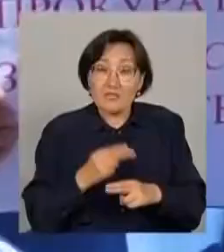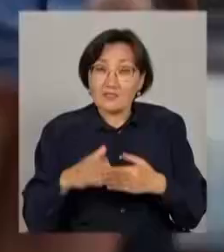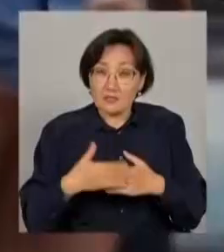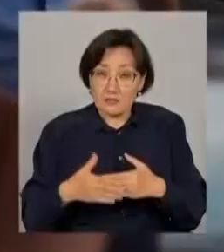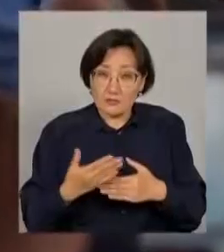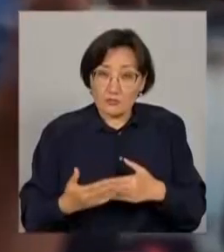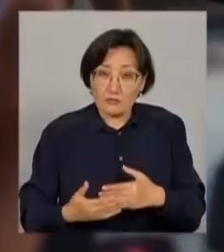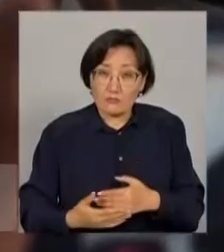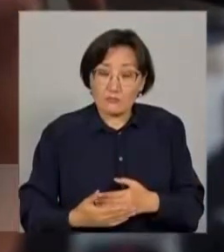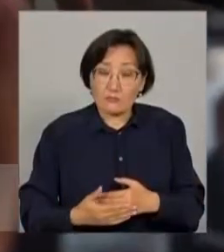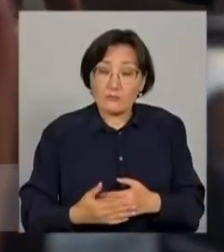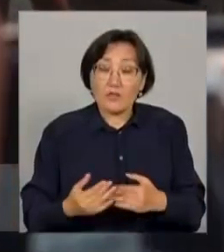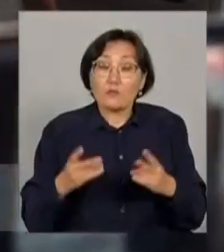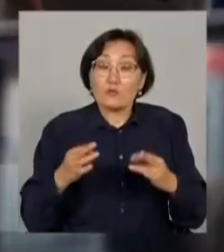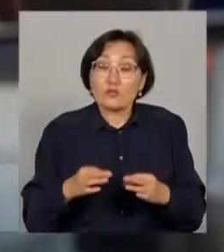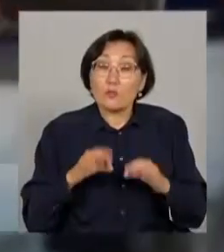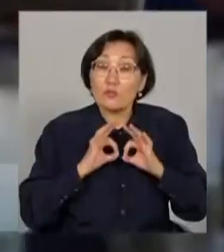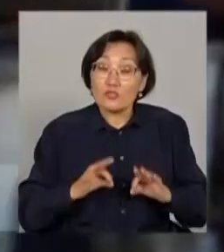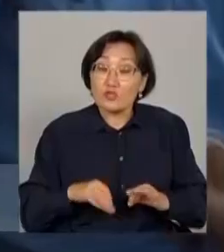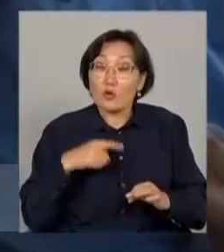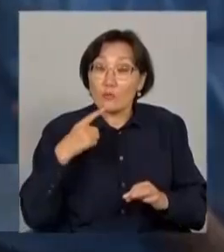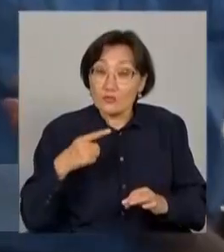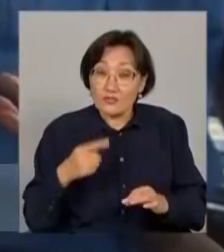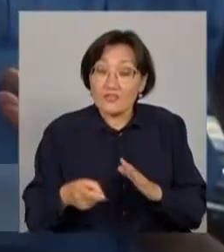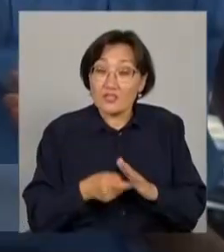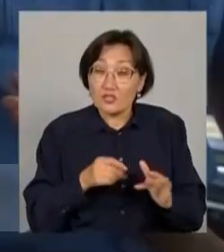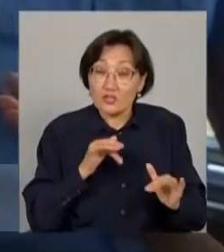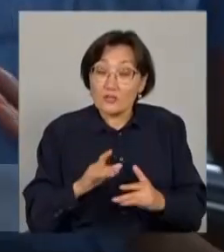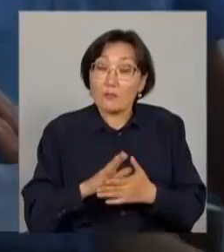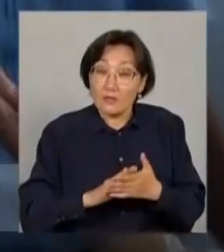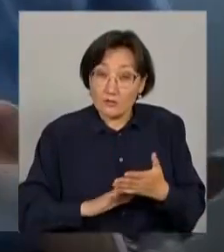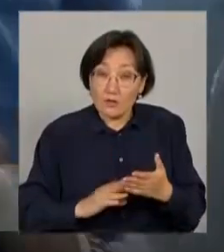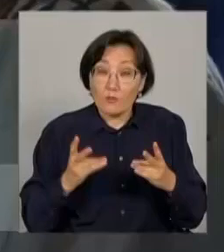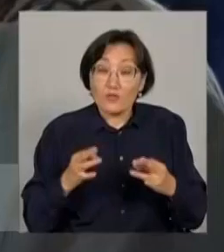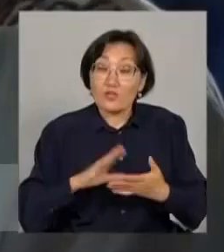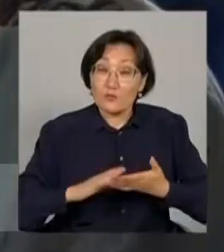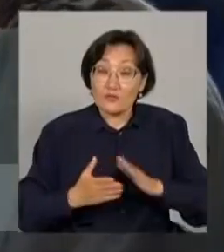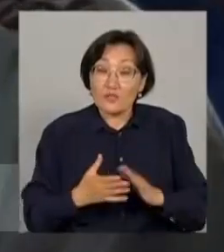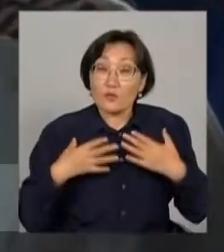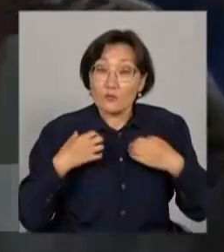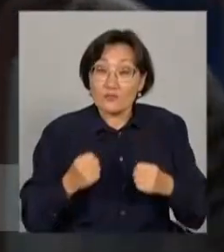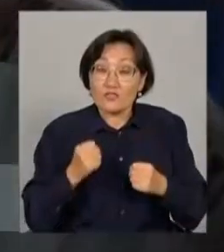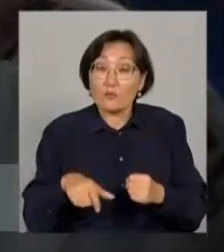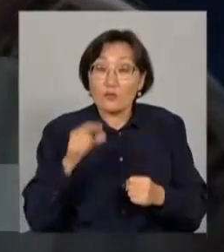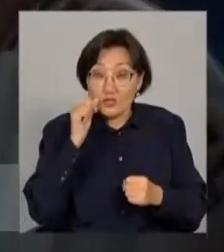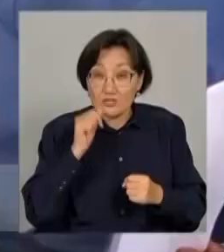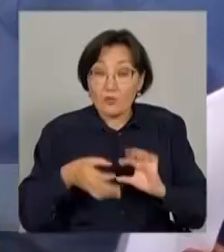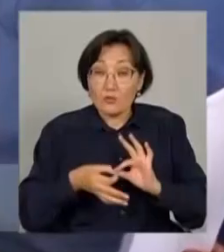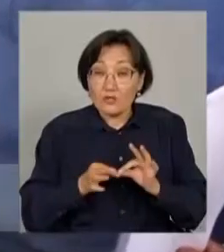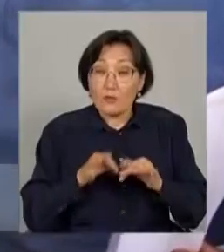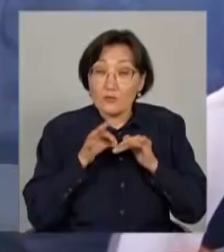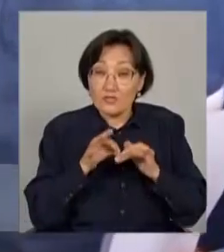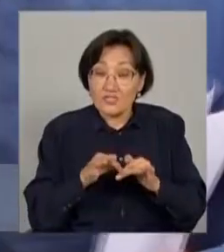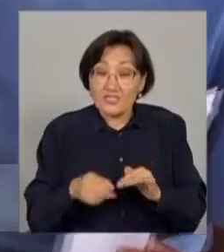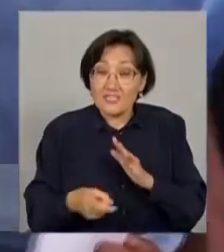безнаказанными. Однако прокуроры утверждают, что расследование продолжается, но состояние здоровья потерпевшего затрудняет